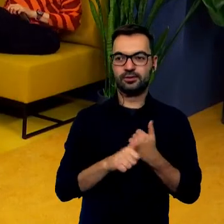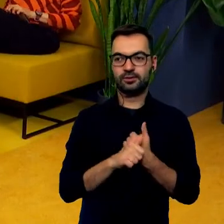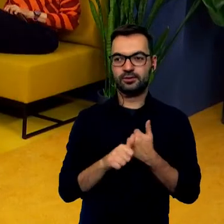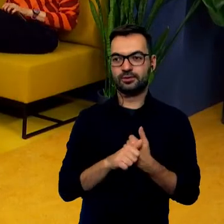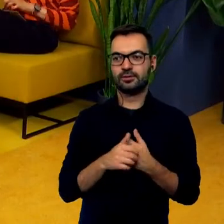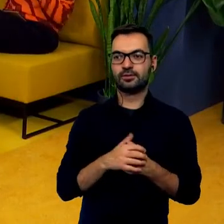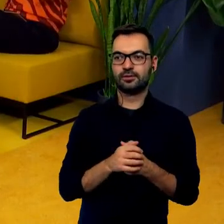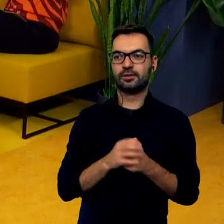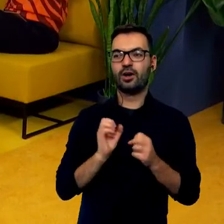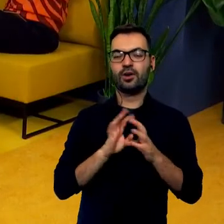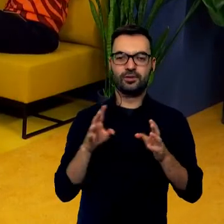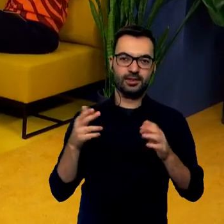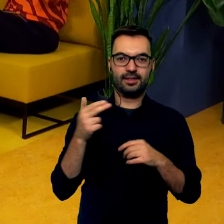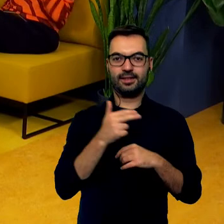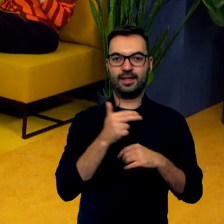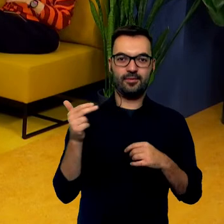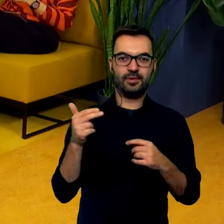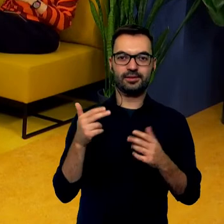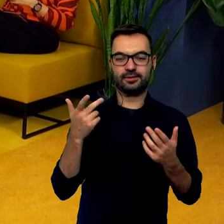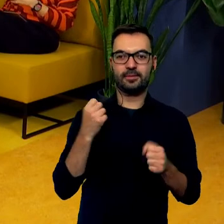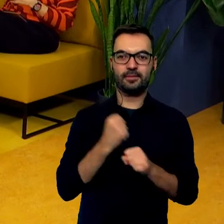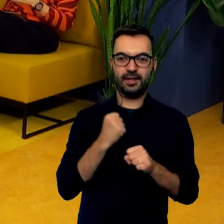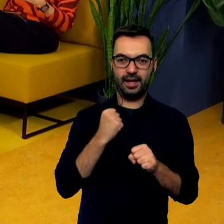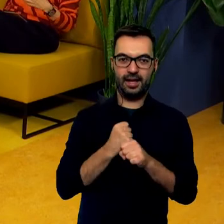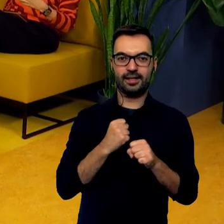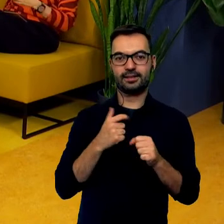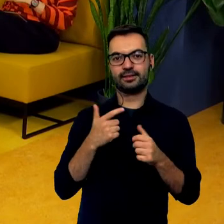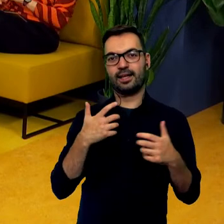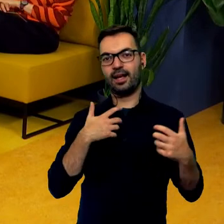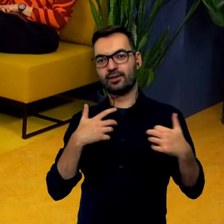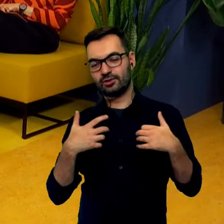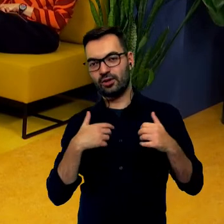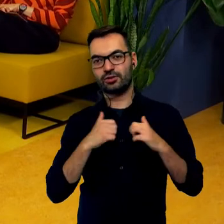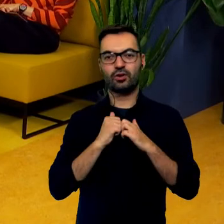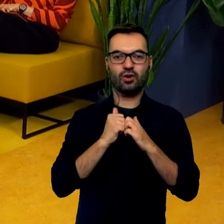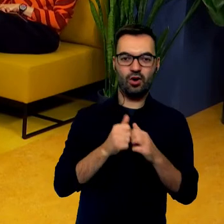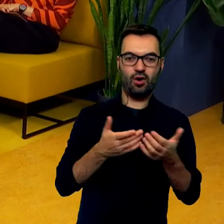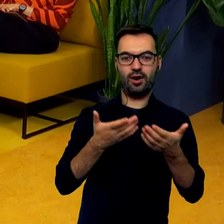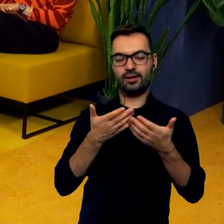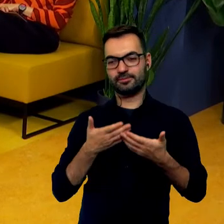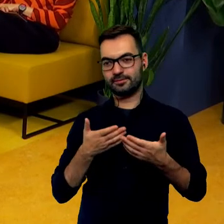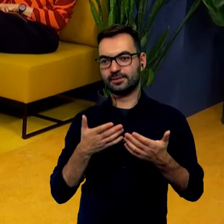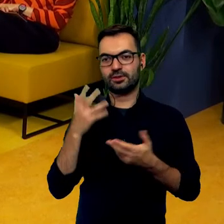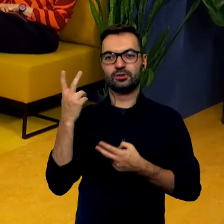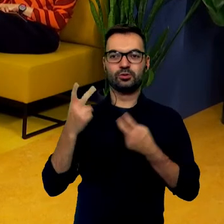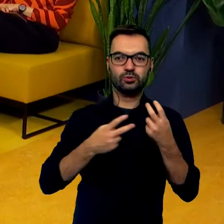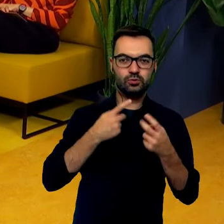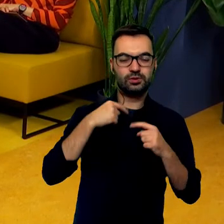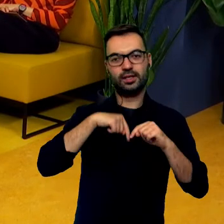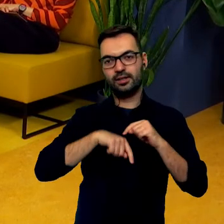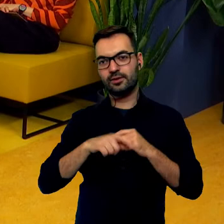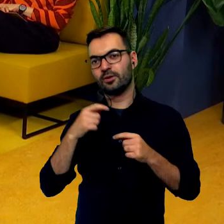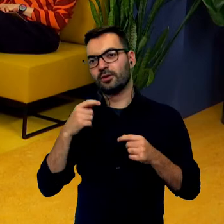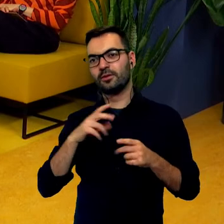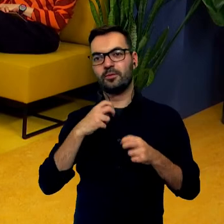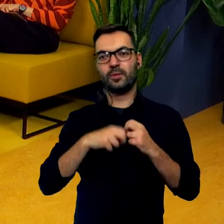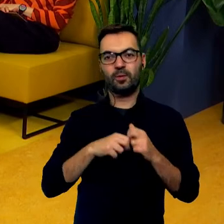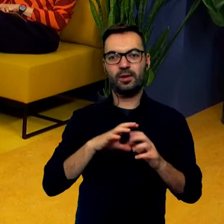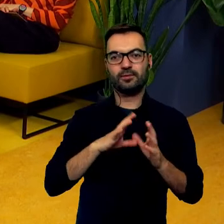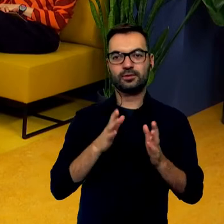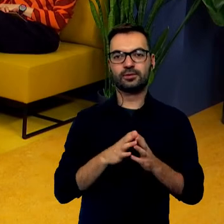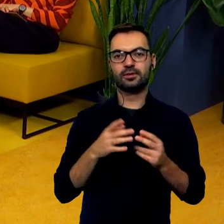to chodzi. Chociaż oczywiście ten wątek tutaj też no, pracy z rolą, czy jakiegoś poszukiwania, czy też tych trudów